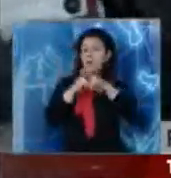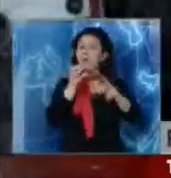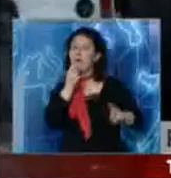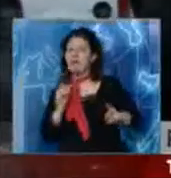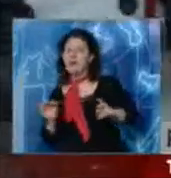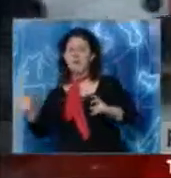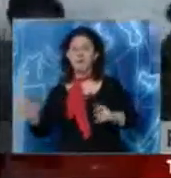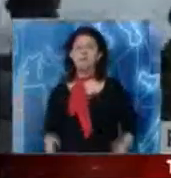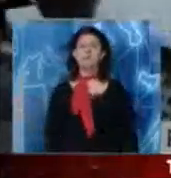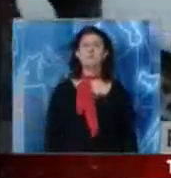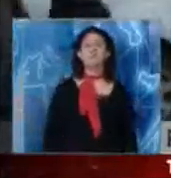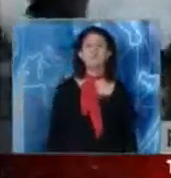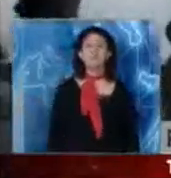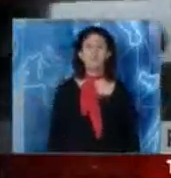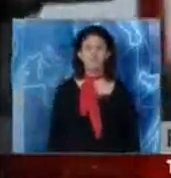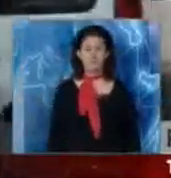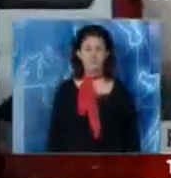bildirdi.